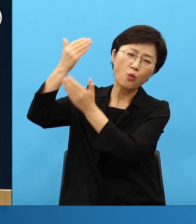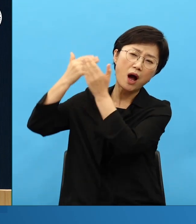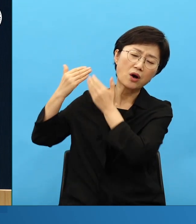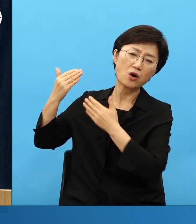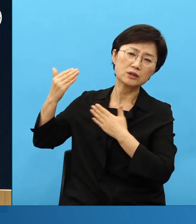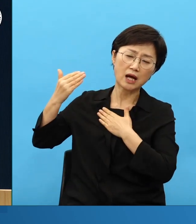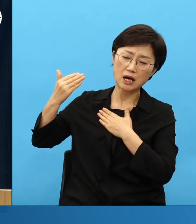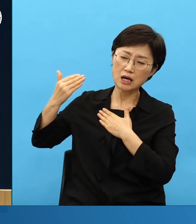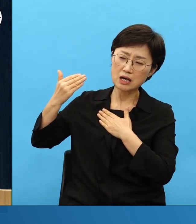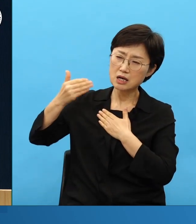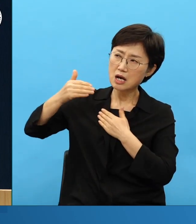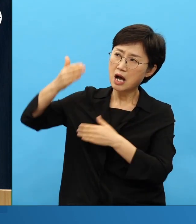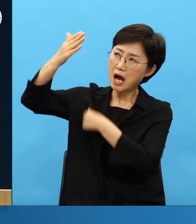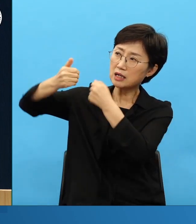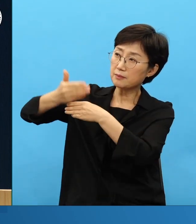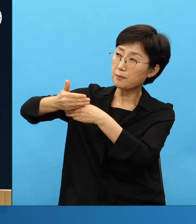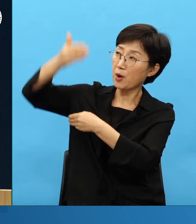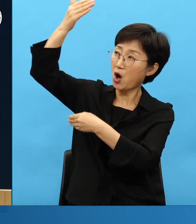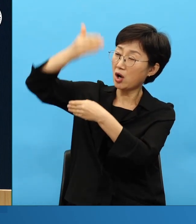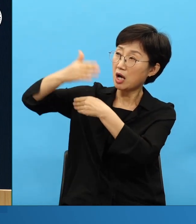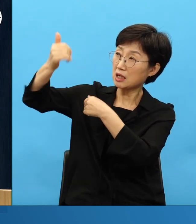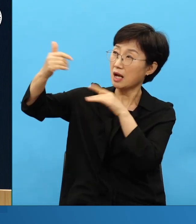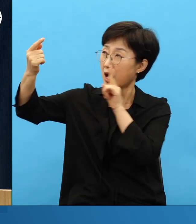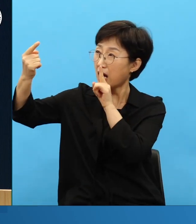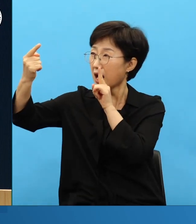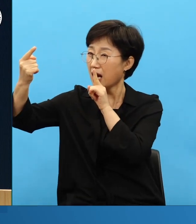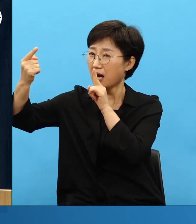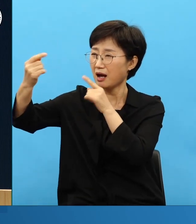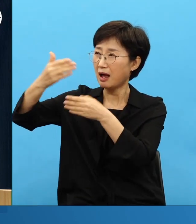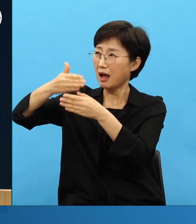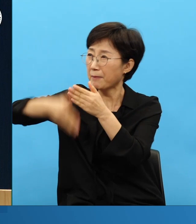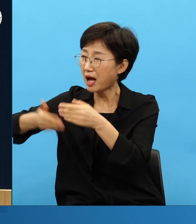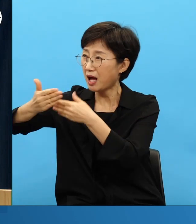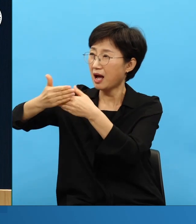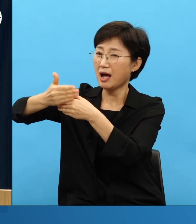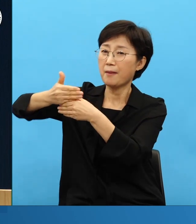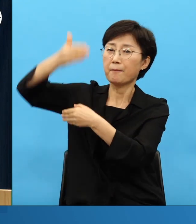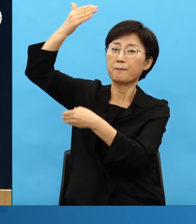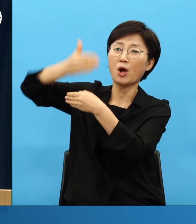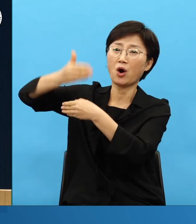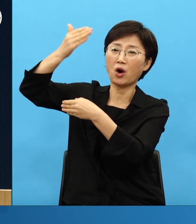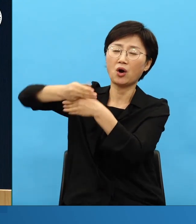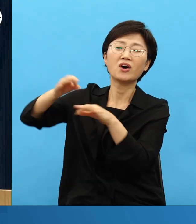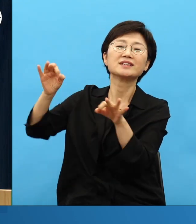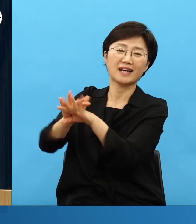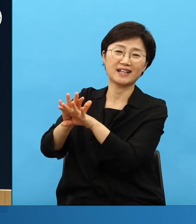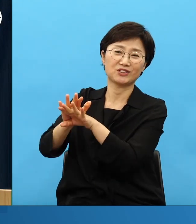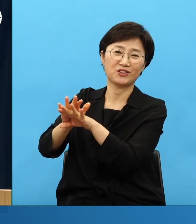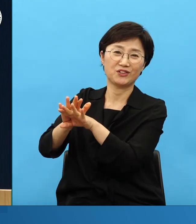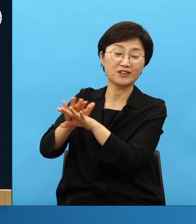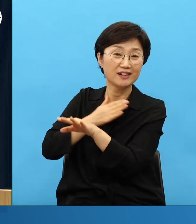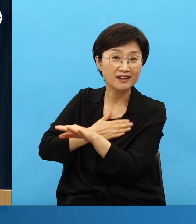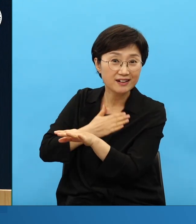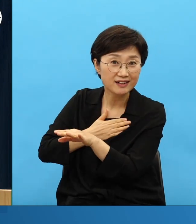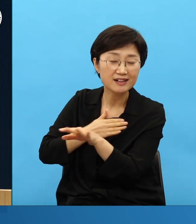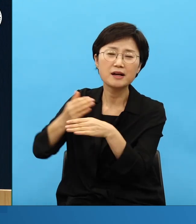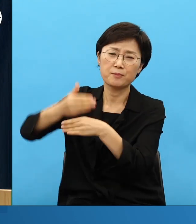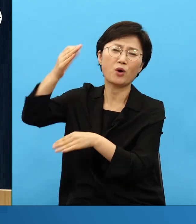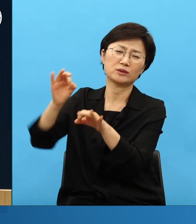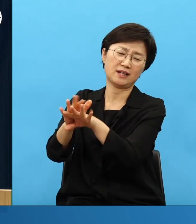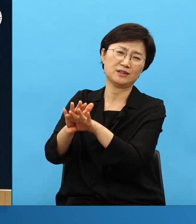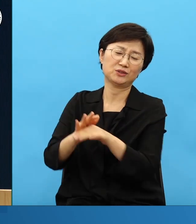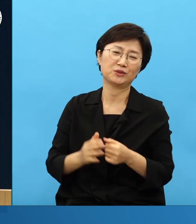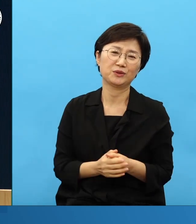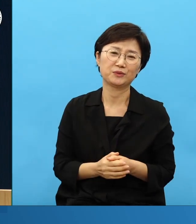hold on to this covenant, all of the diseases of your past will be completely solved. 이거 믿고 안 믿고는 영적으로 굉장히 차이 나거든요. Whether you 그렇죠? believe this or not brings